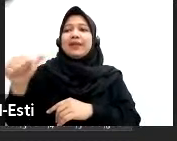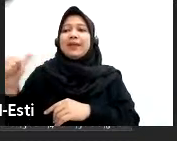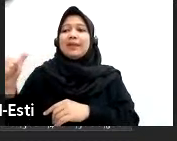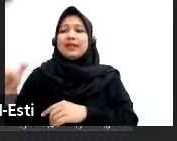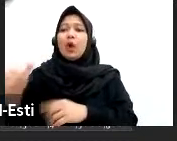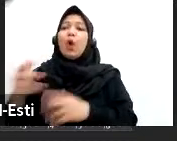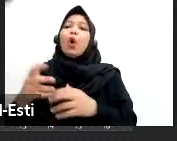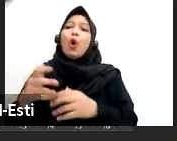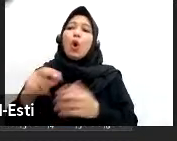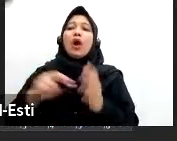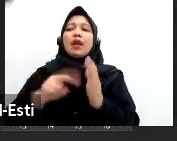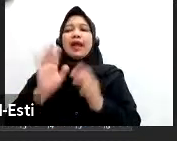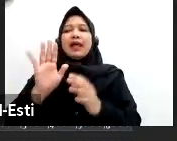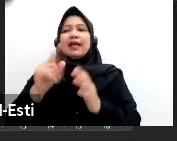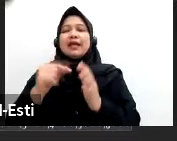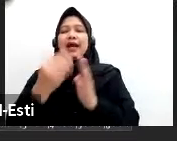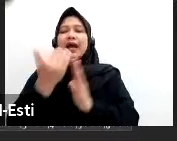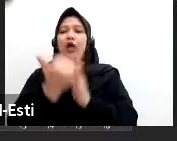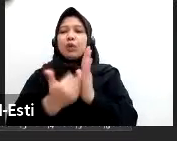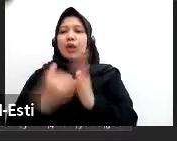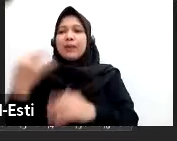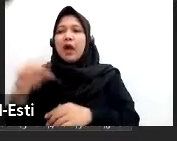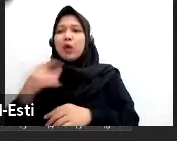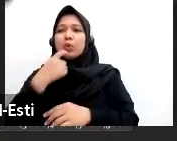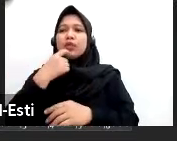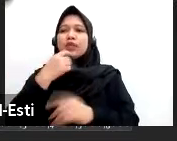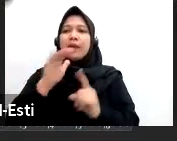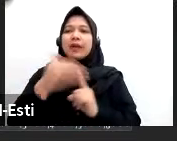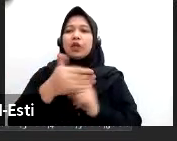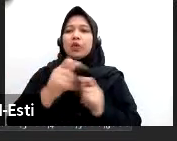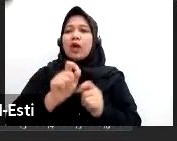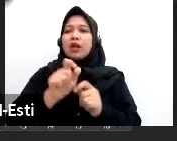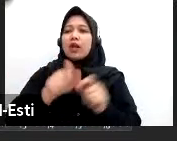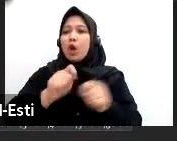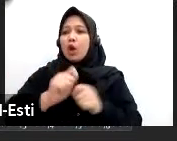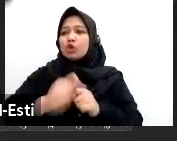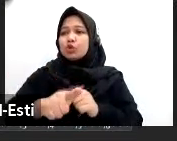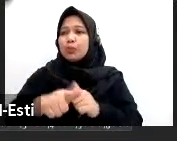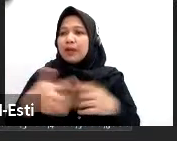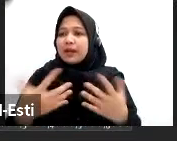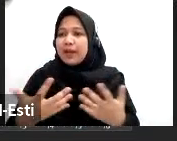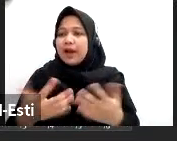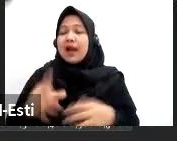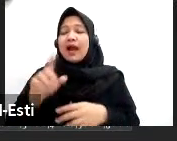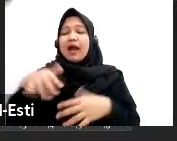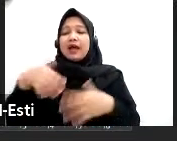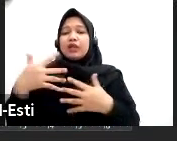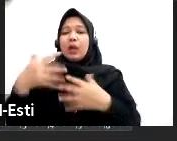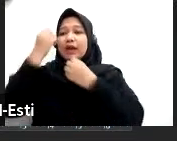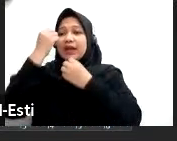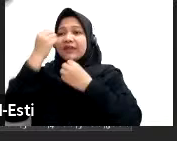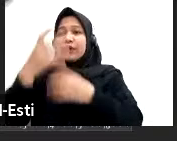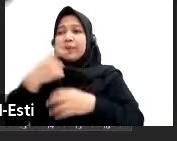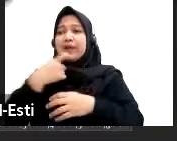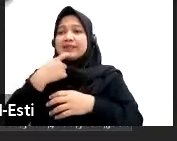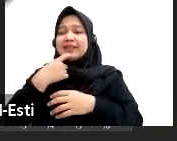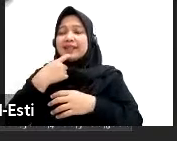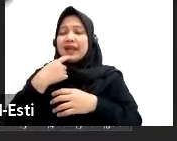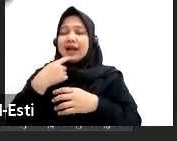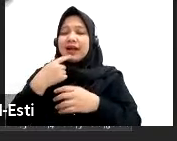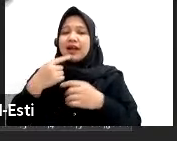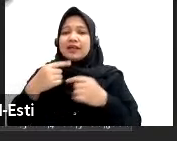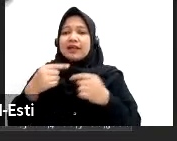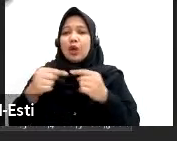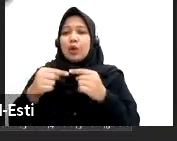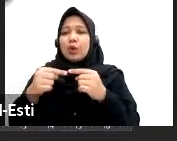regulasi baru terkait dengan peta primbon konsumen mereka akan melakukan updating di sana kalau ada terkait dengan informasi-informasi yang terkait dengan penyelenggaraan